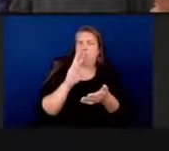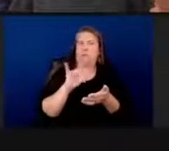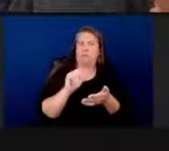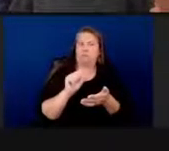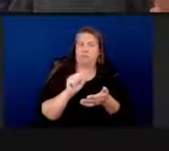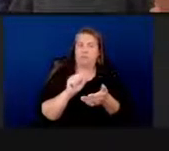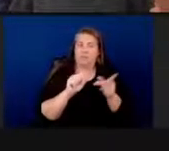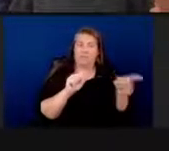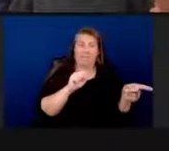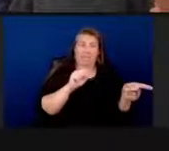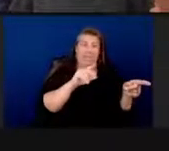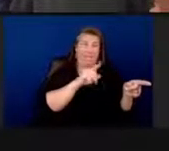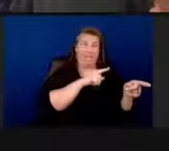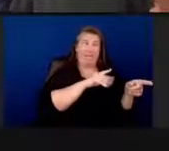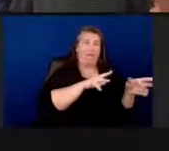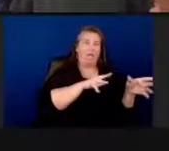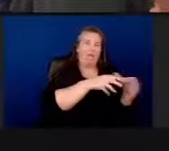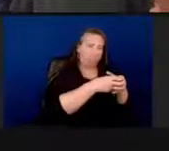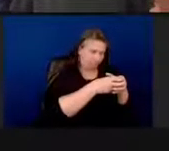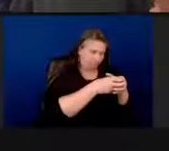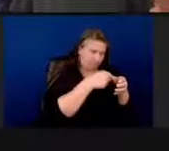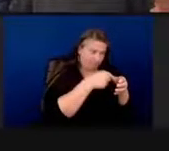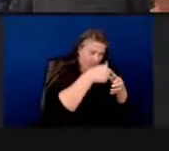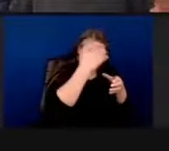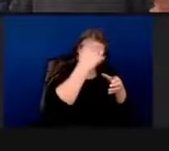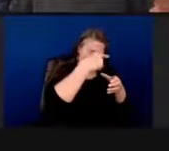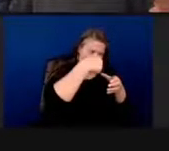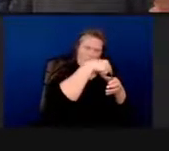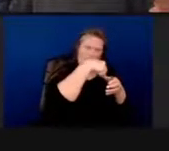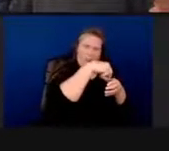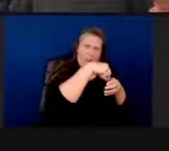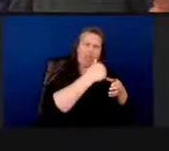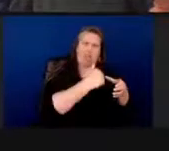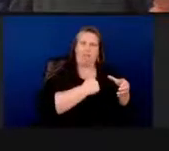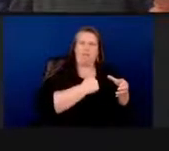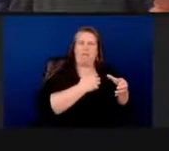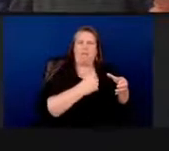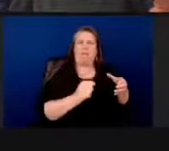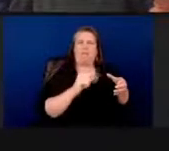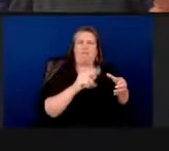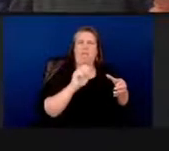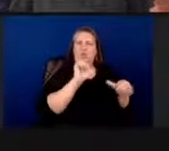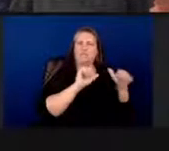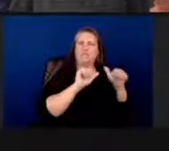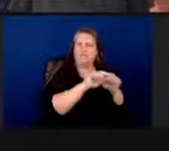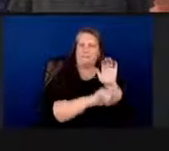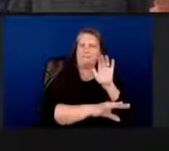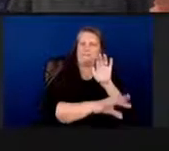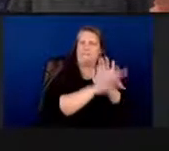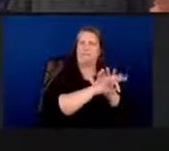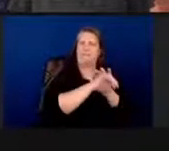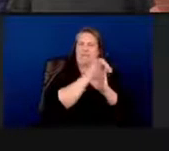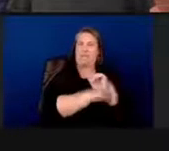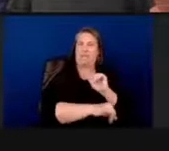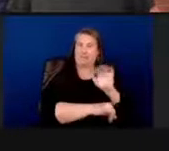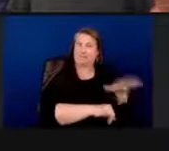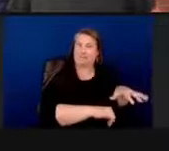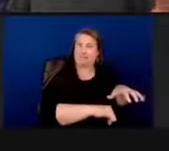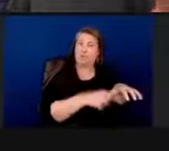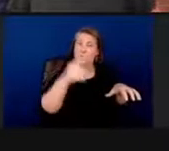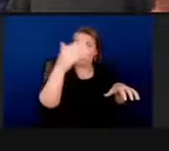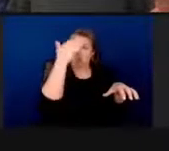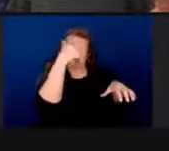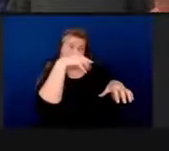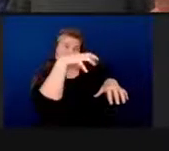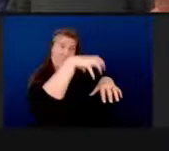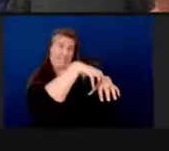na aina ya kazi ambayo wamechagua. Kwa mfano, iwapo kuna kikundi cha sayansi